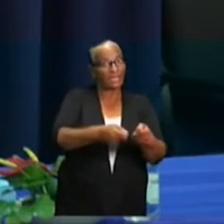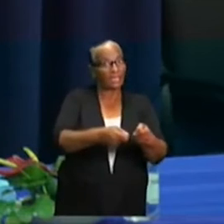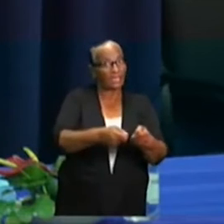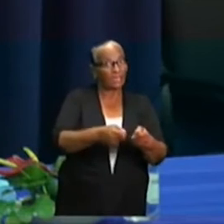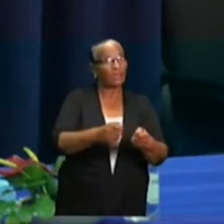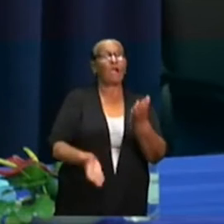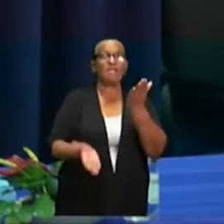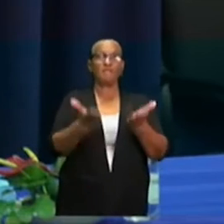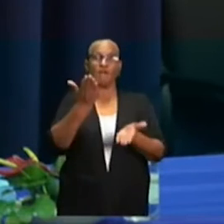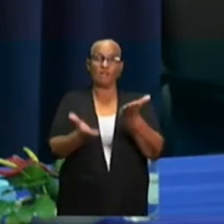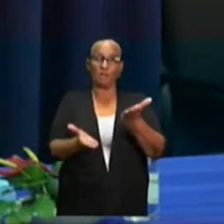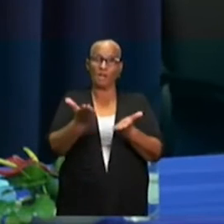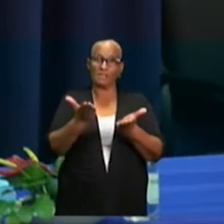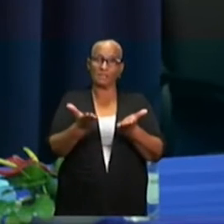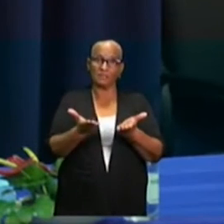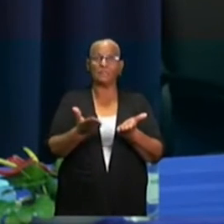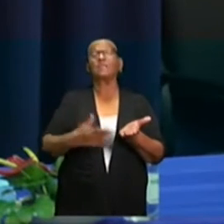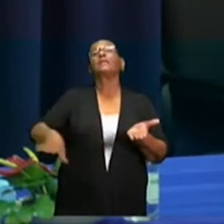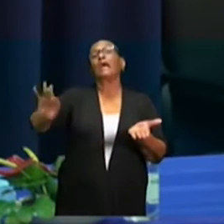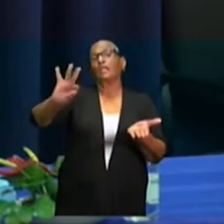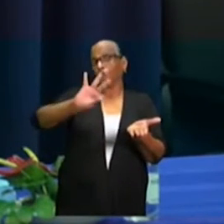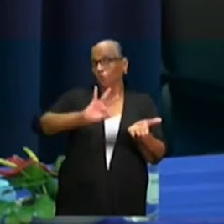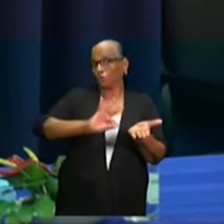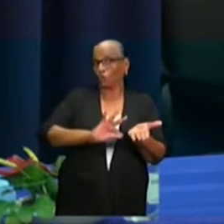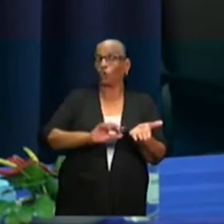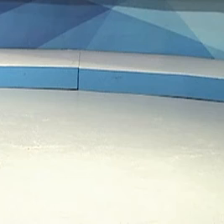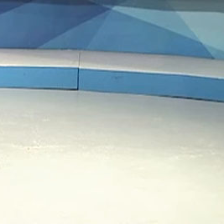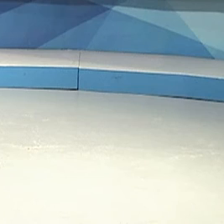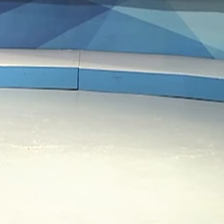eventueel weer strikter te gaan aanpassen.